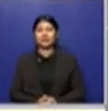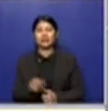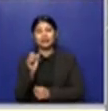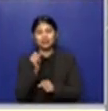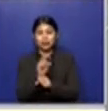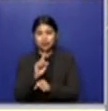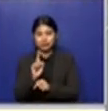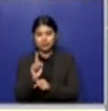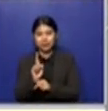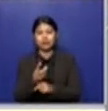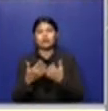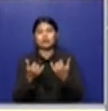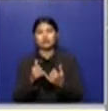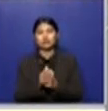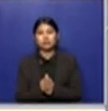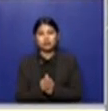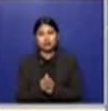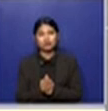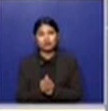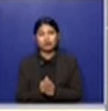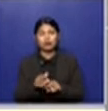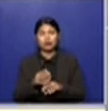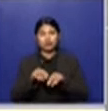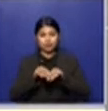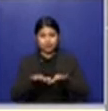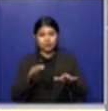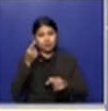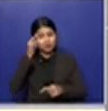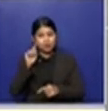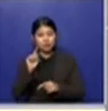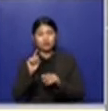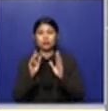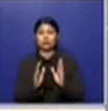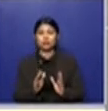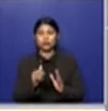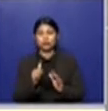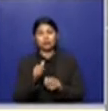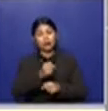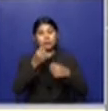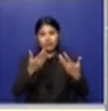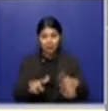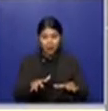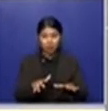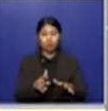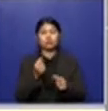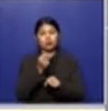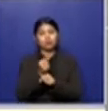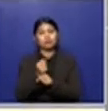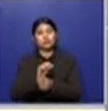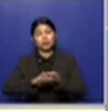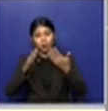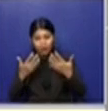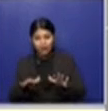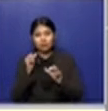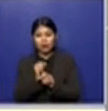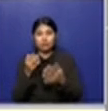ถึงความเป็นสื่อสาธารณะให้มากนะครับเราก็ทำอย่างไรถึงได้มีเรื่องที่ทำไปแล้วรับจ้างไปทำแล้วได้มีการทำ